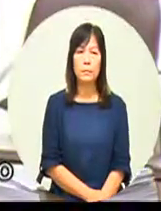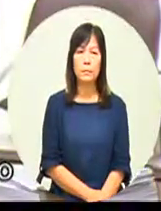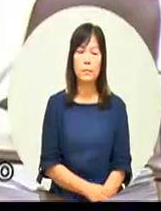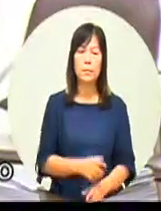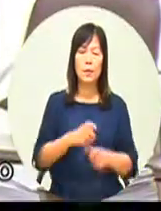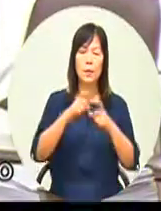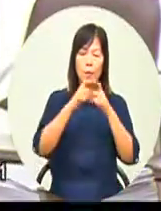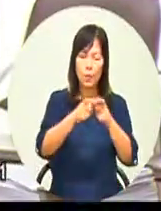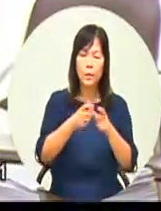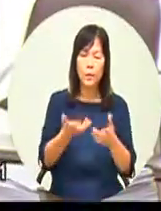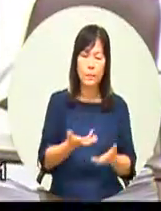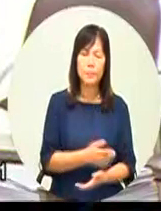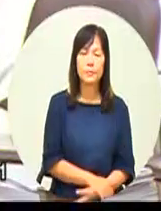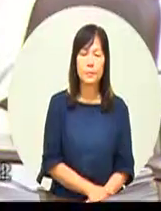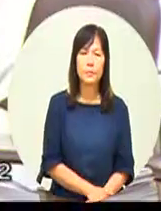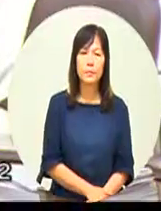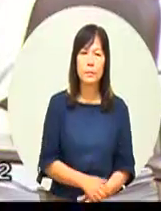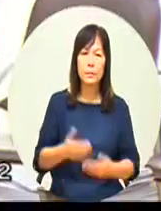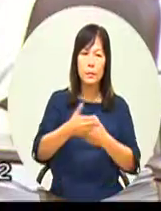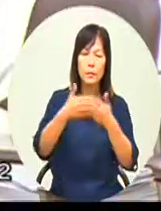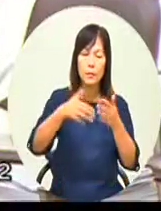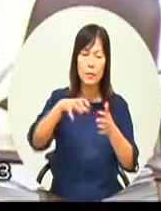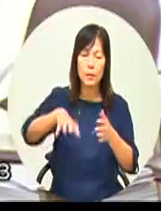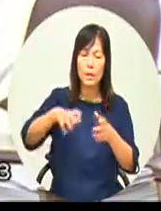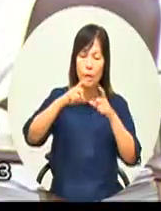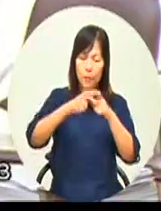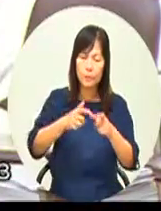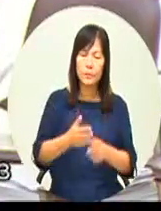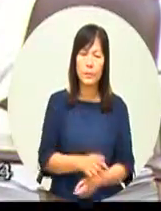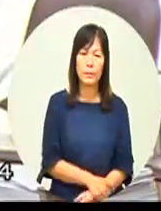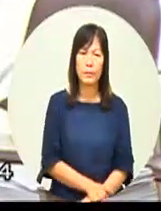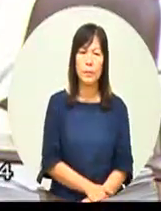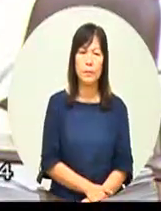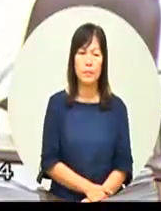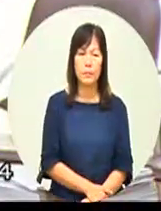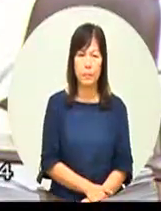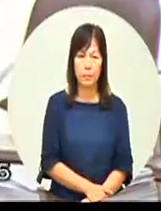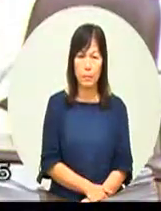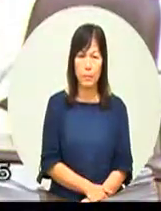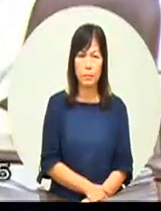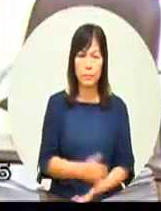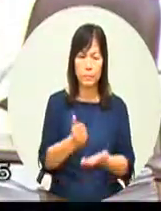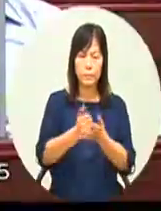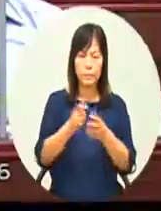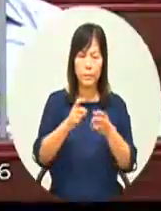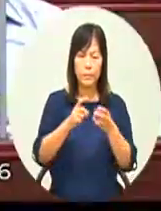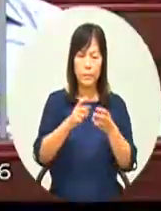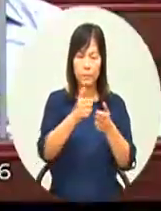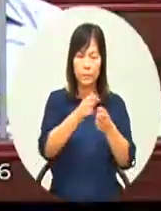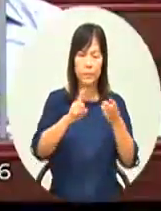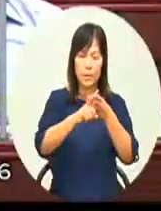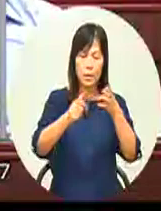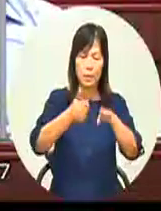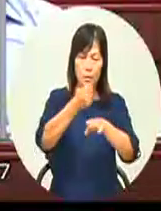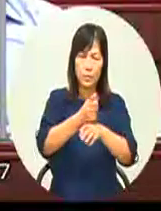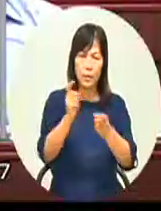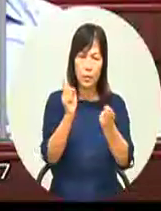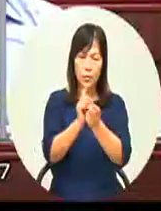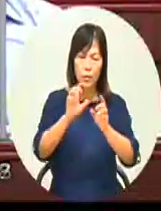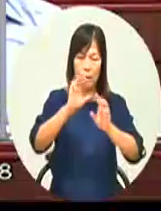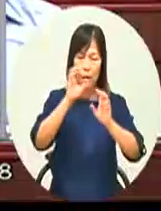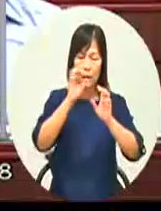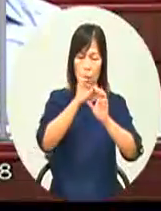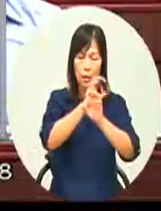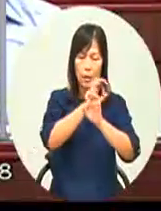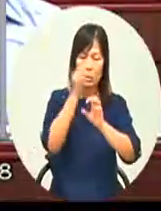下，交通局的局长。 交通局陈局长请答复。 好，谢谢主席，谢谢我们林议员对星光停车场的